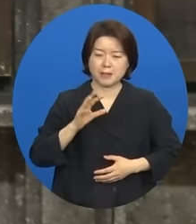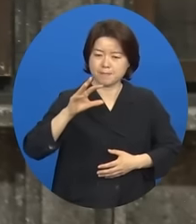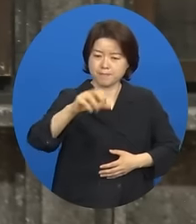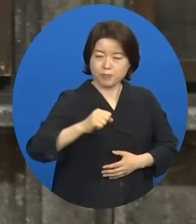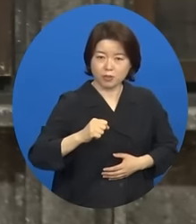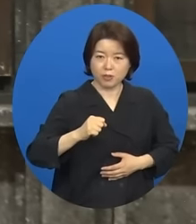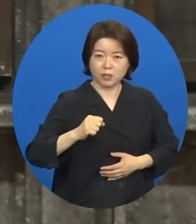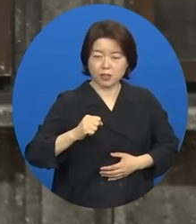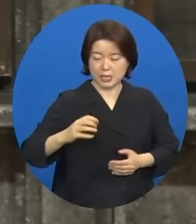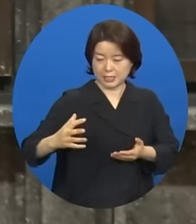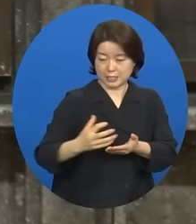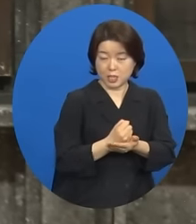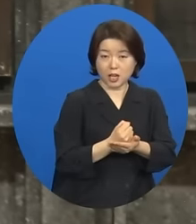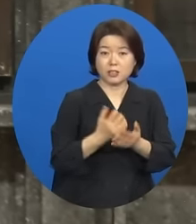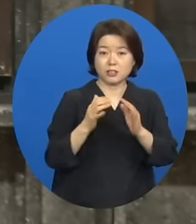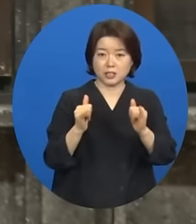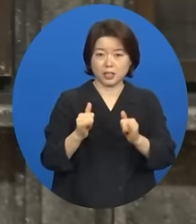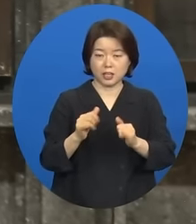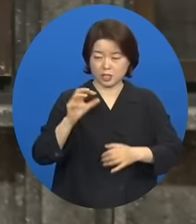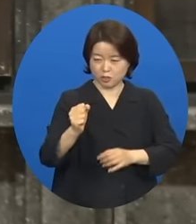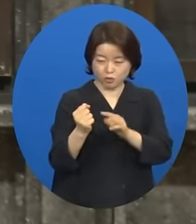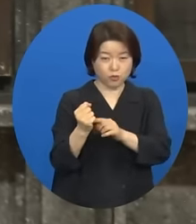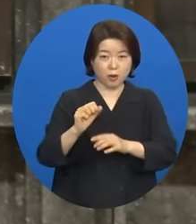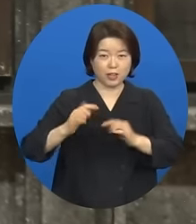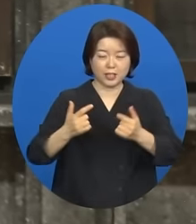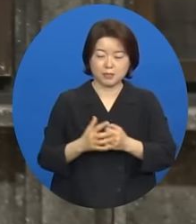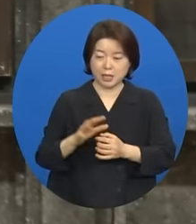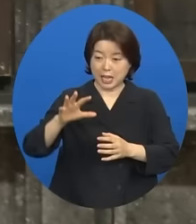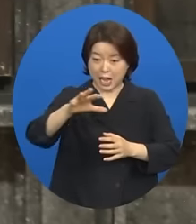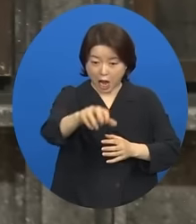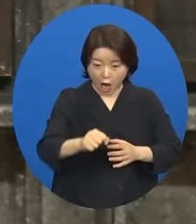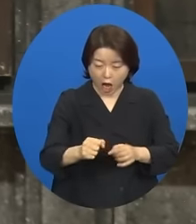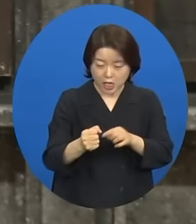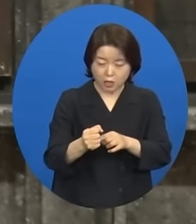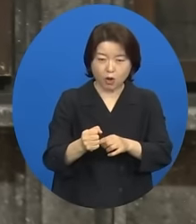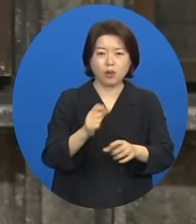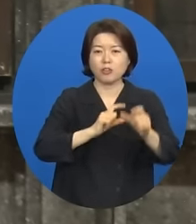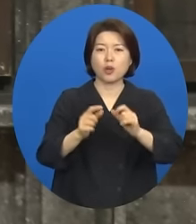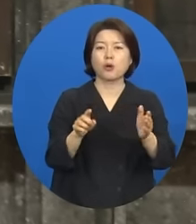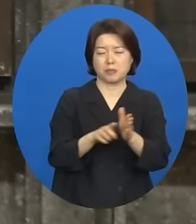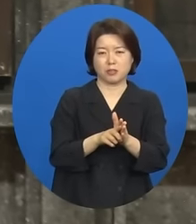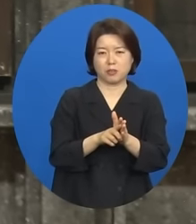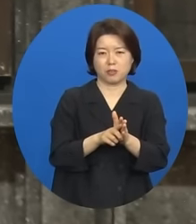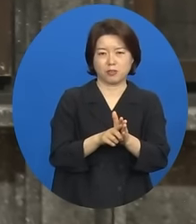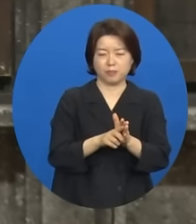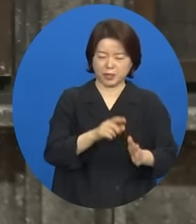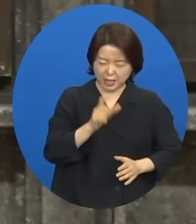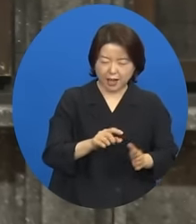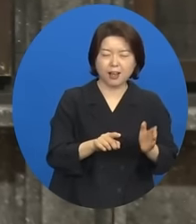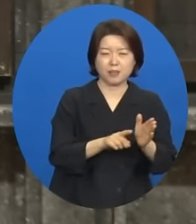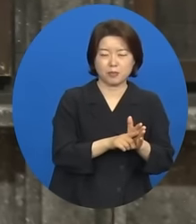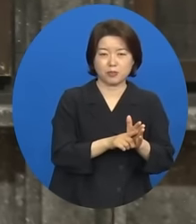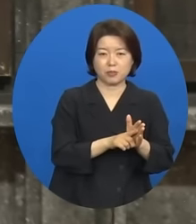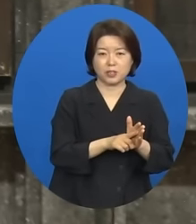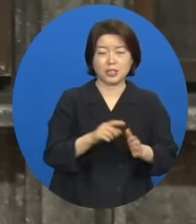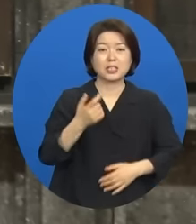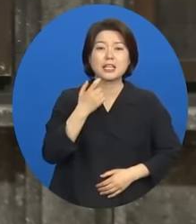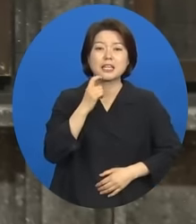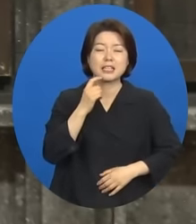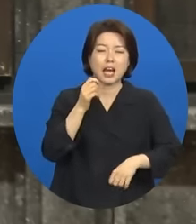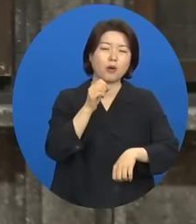자. 주먹은 아니지만 어쨌든 이것을 더 믿는 거죠. 이게 더 강한 것이 바로 야곱이라는 것입니다.